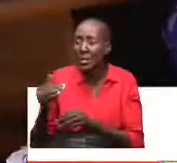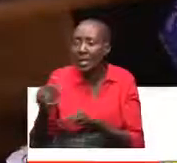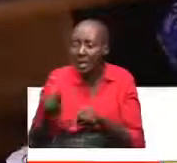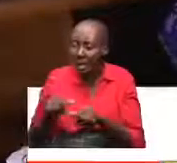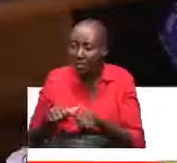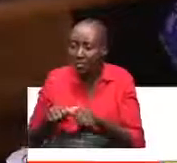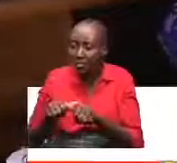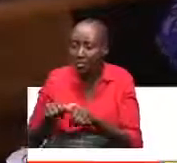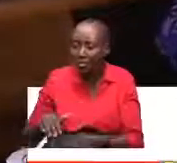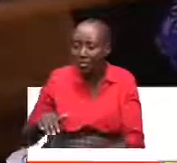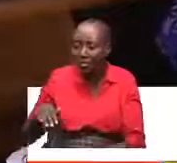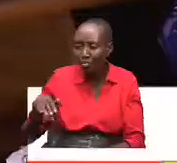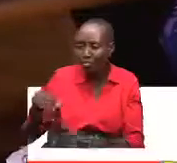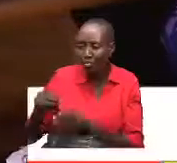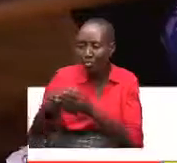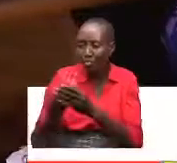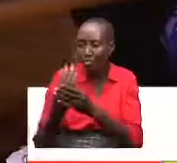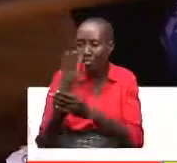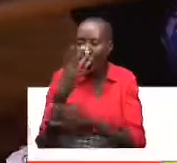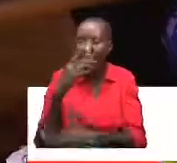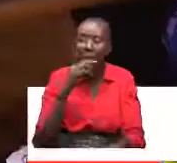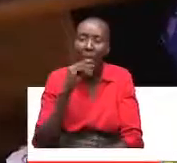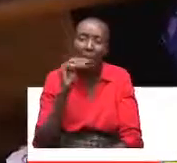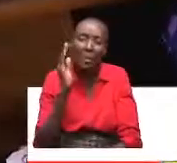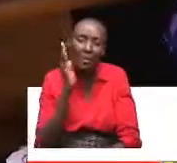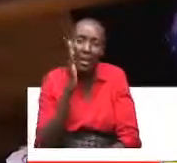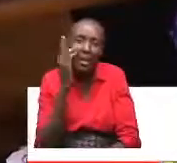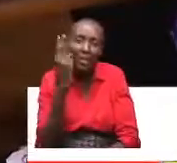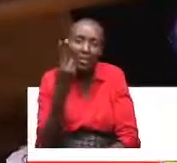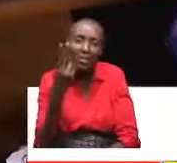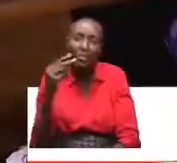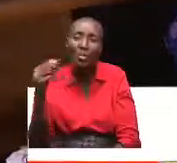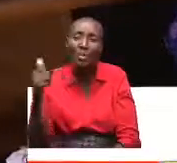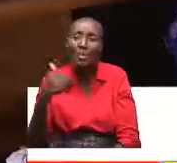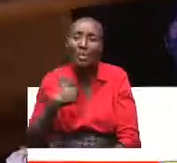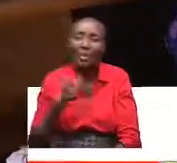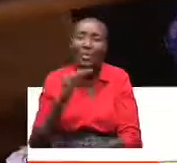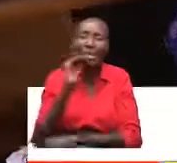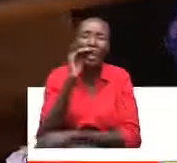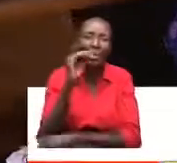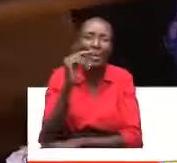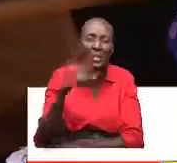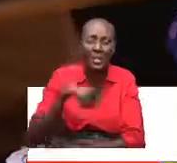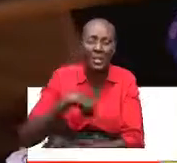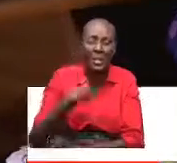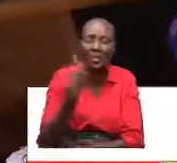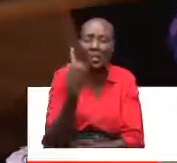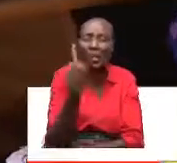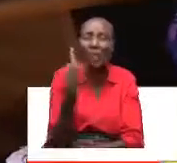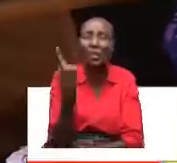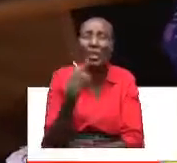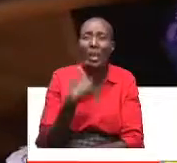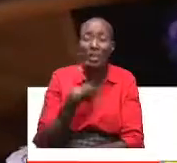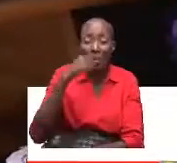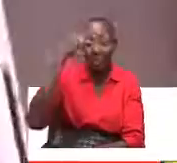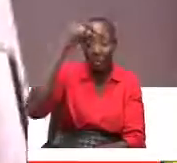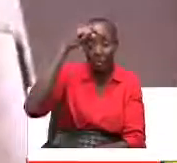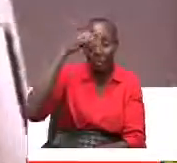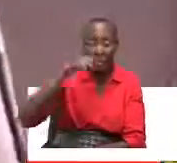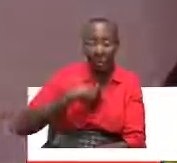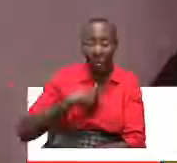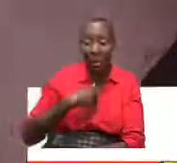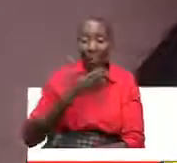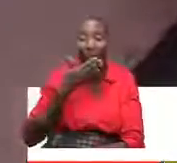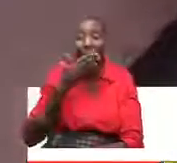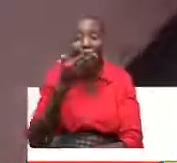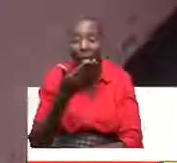anaona wenzake wana wazazi wawili. Anaanza kukuuliza, na mimi mbona niko hivyo? Unaona, lazima ukue na hekima ya kumjibu.